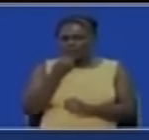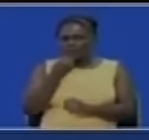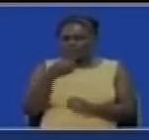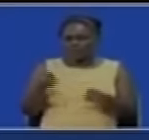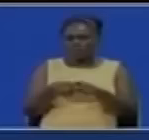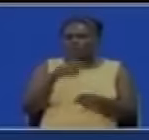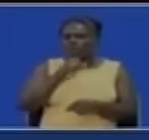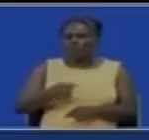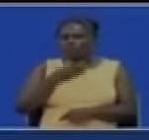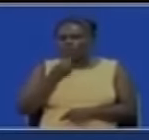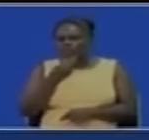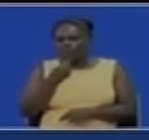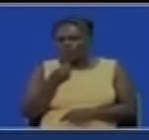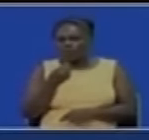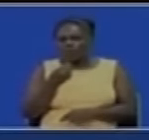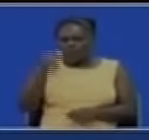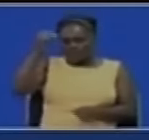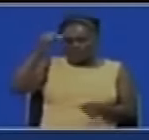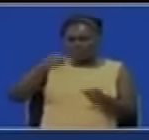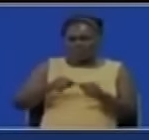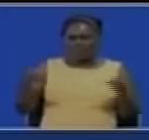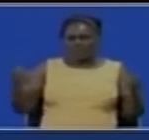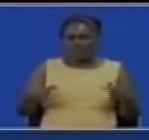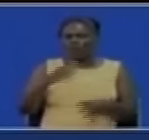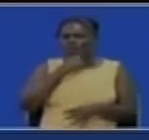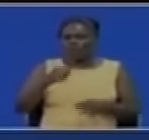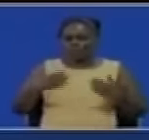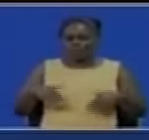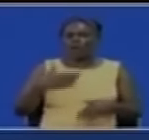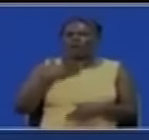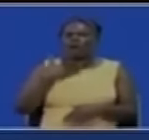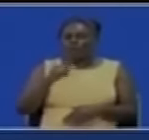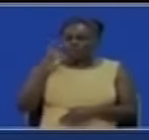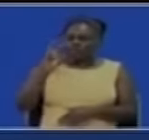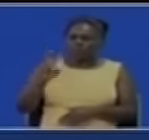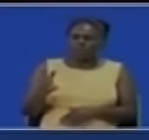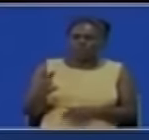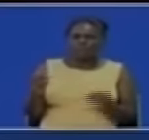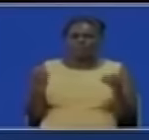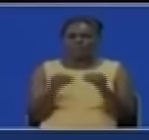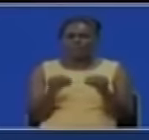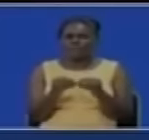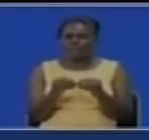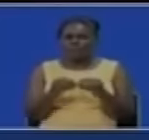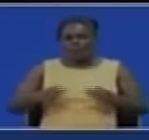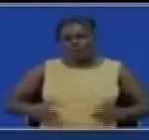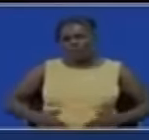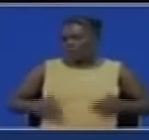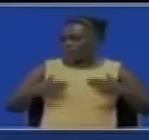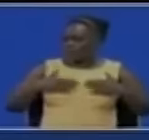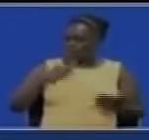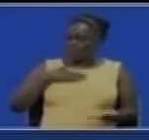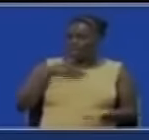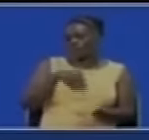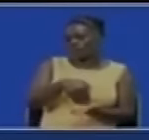zamani, unamkumbuka wale wazee, ningependa kuwaona. At least mwili wangu